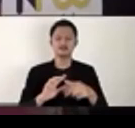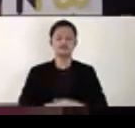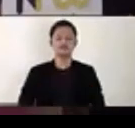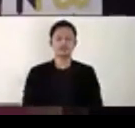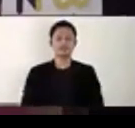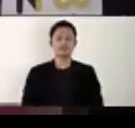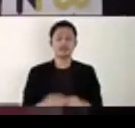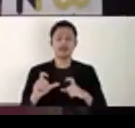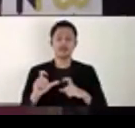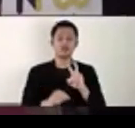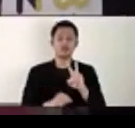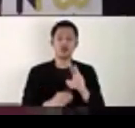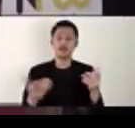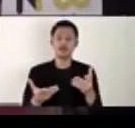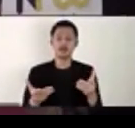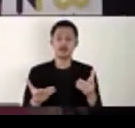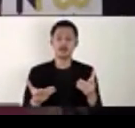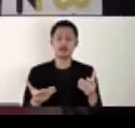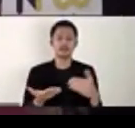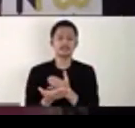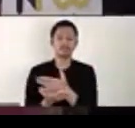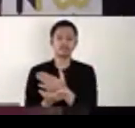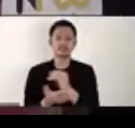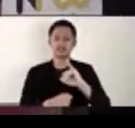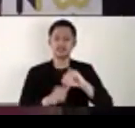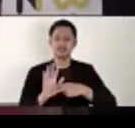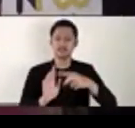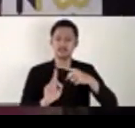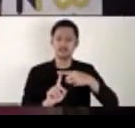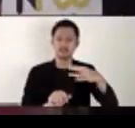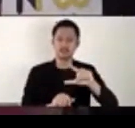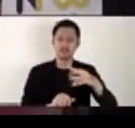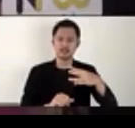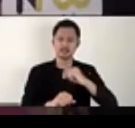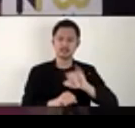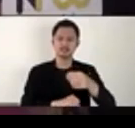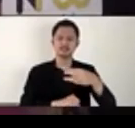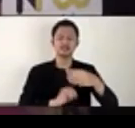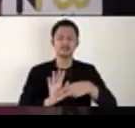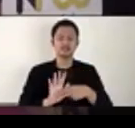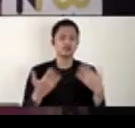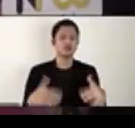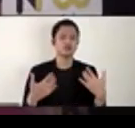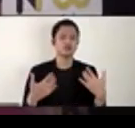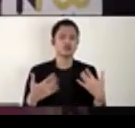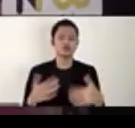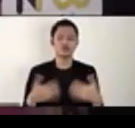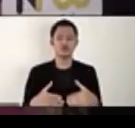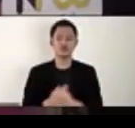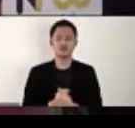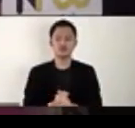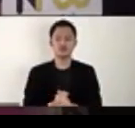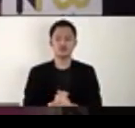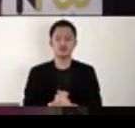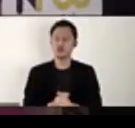s2nya di bidang strategic intelijen strategic Wah ini eh apa sangat orang